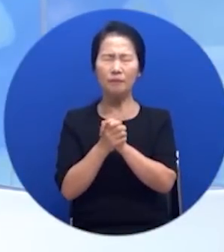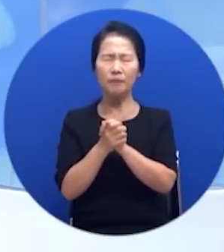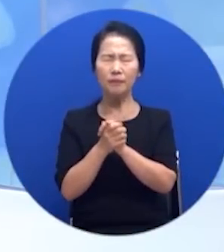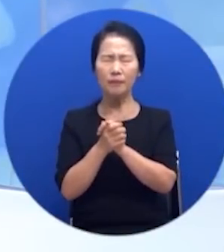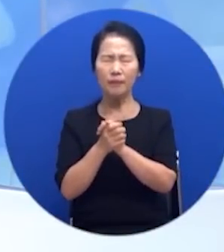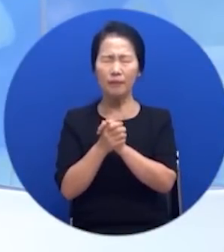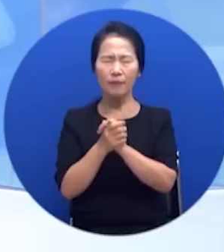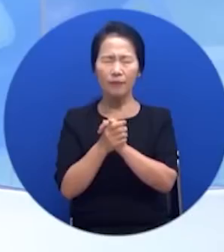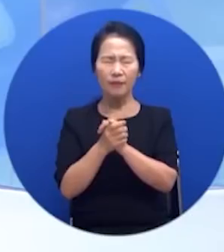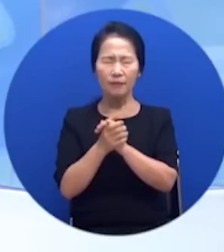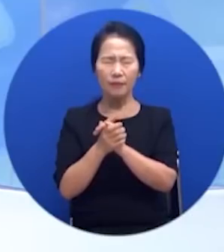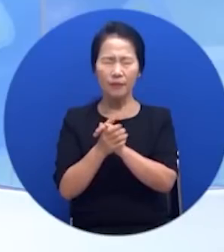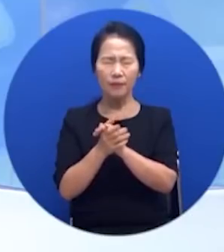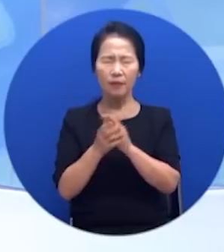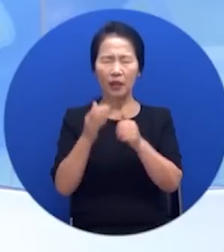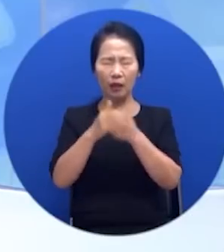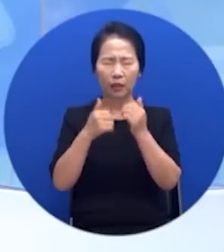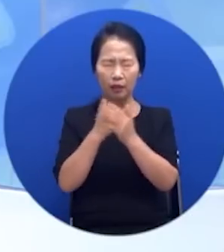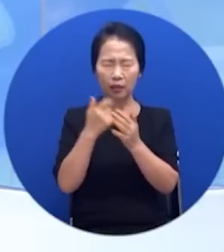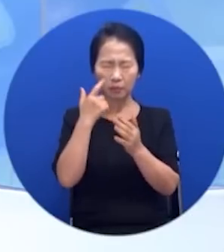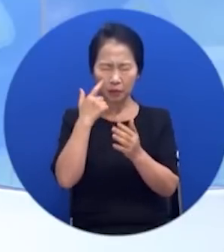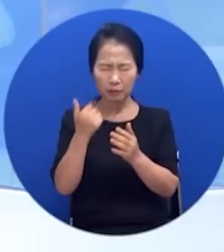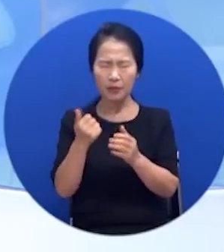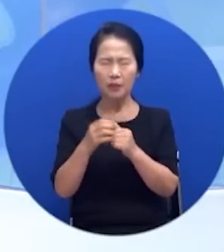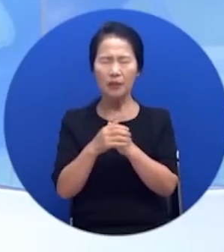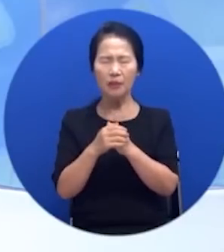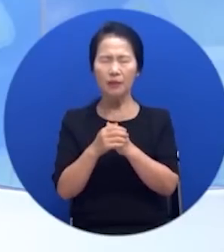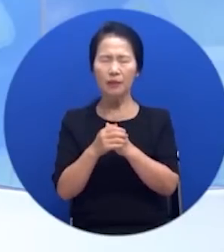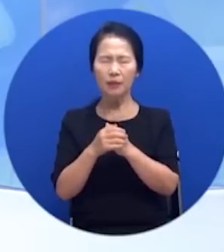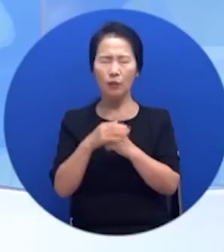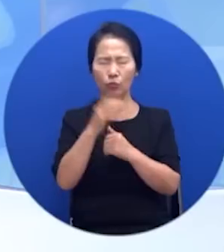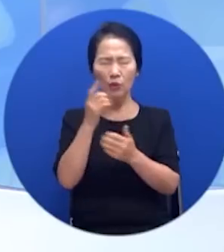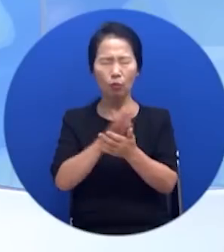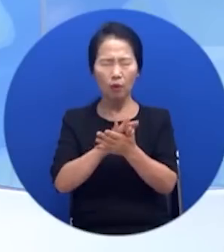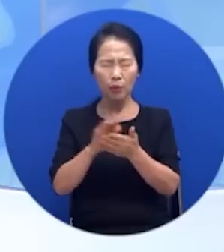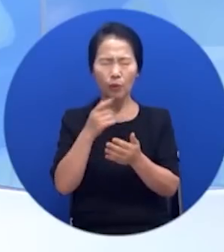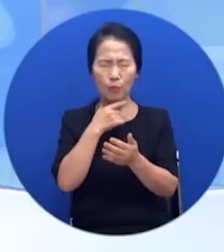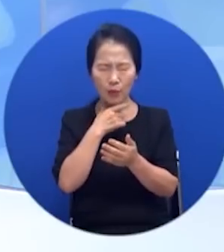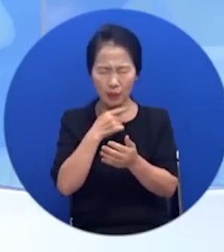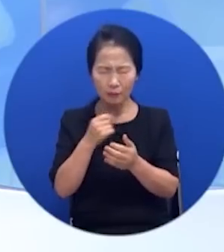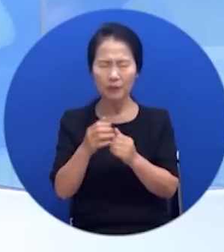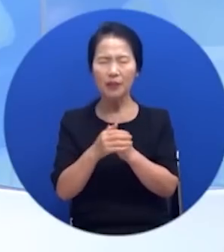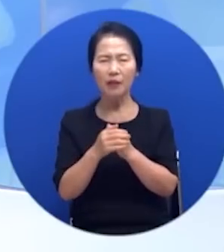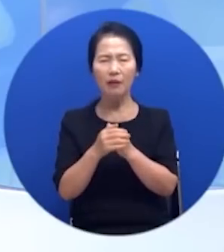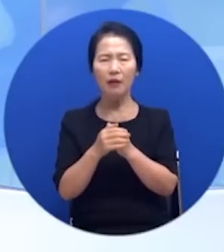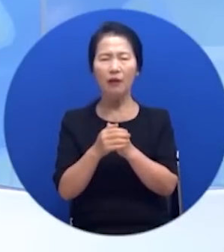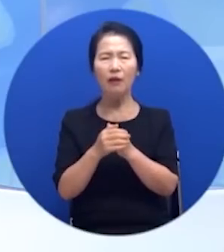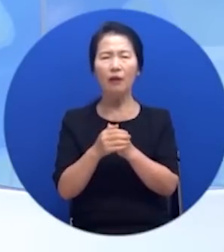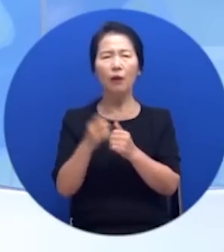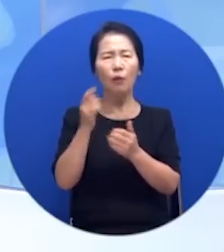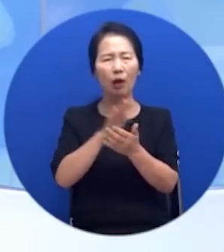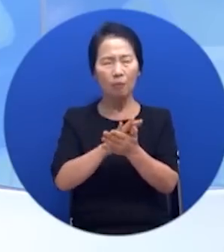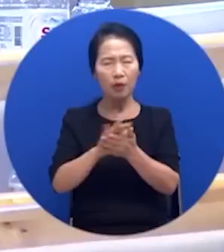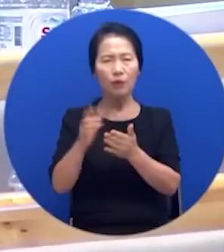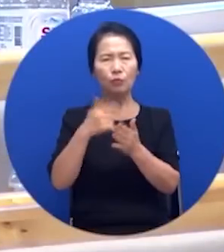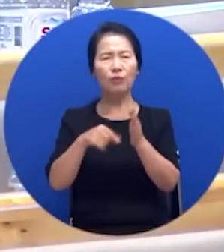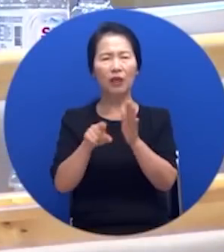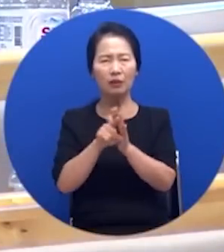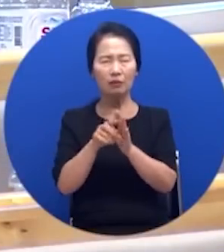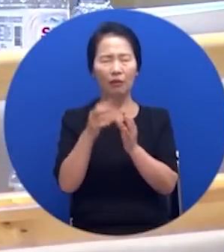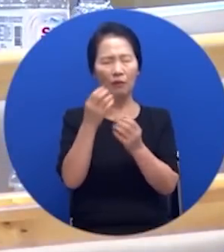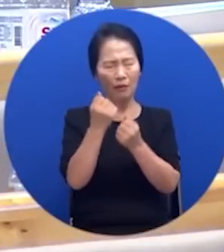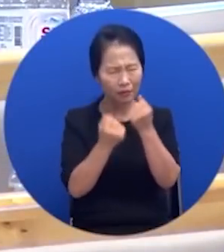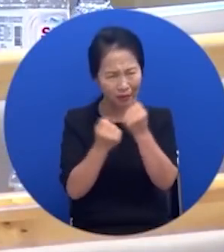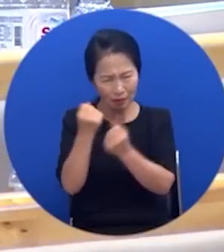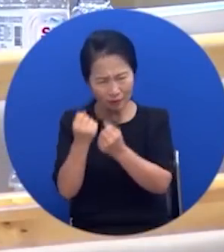아버지 하나님, 우리는 화평을 절실히 간구합니다. 이 화평을 이루기 위해 우리가 서로가 설득을 해야 합니다. 그런데